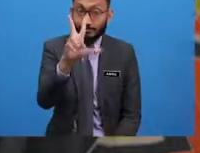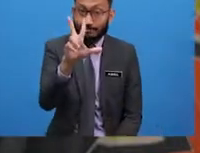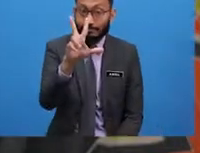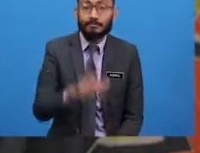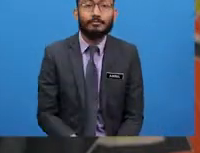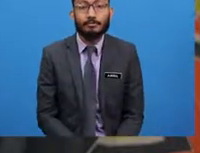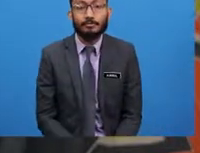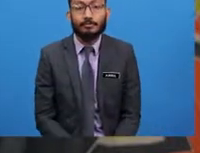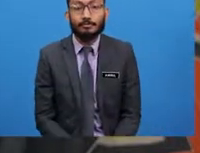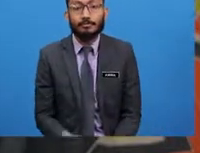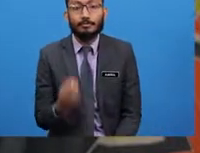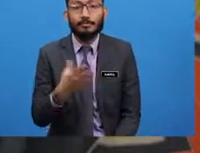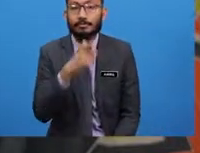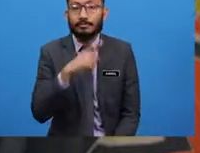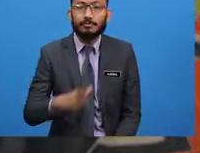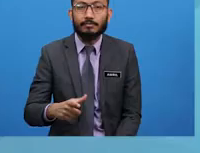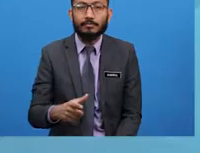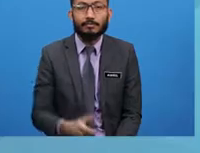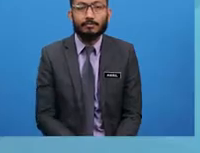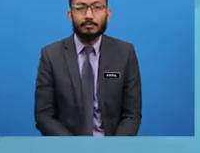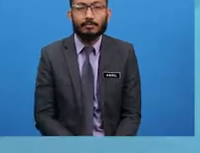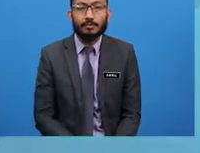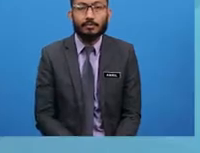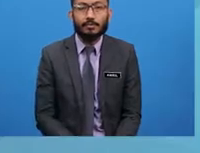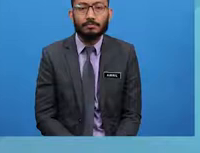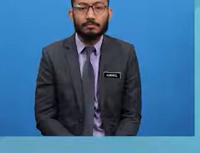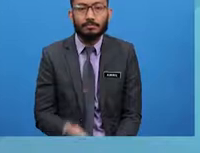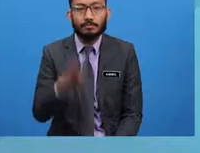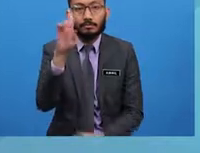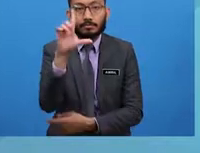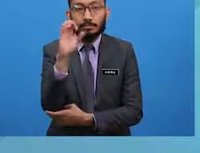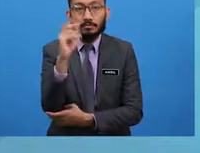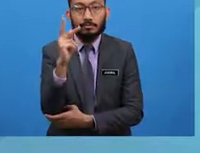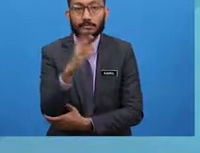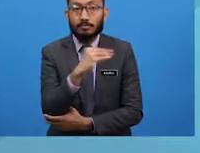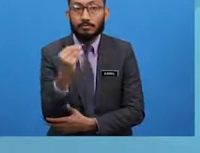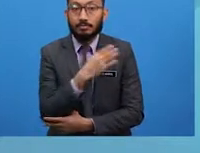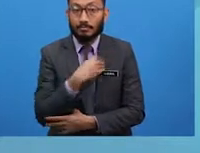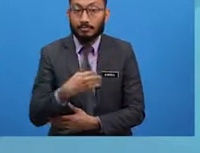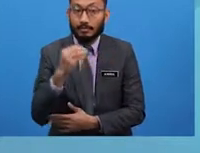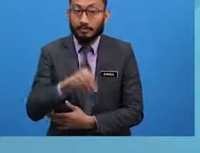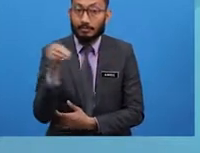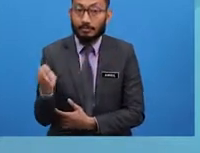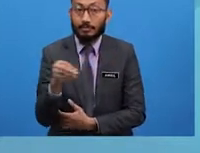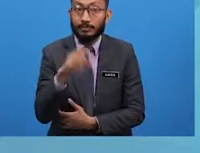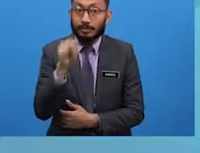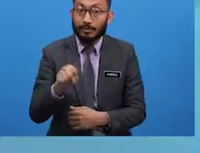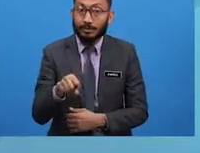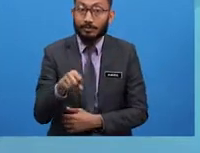Soalan yang ketiga, berapa lamakah blok batik terap perlu direndam ke dalam lilin panas?